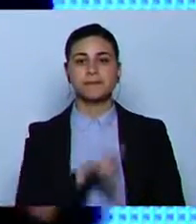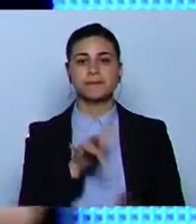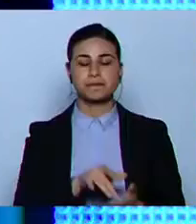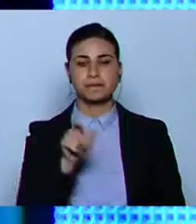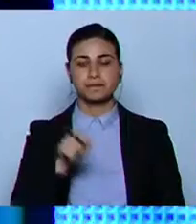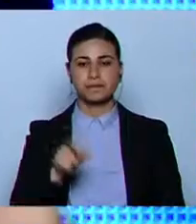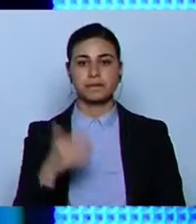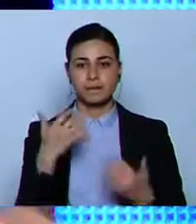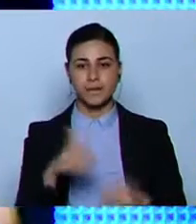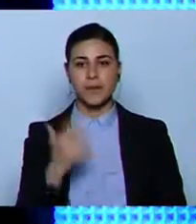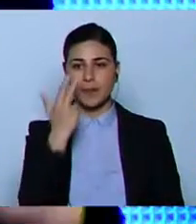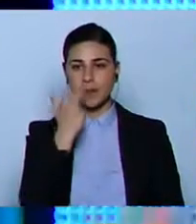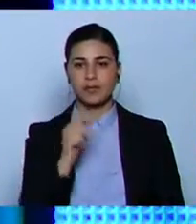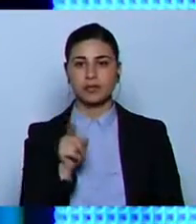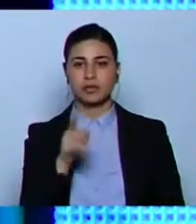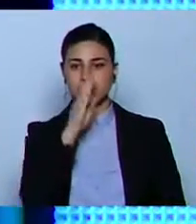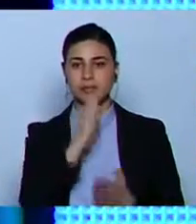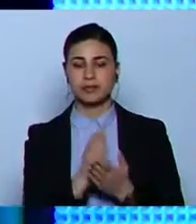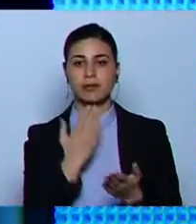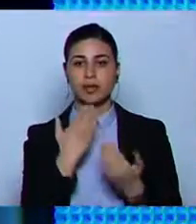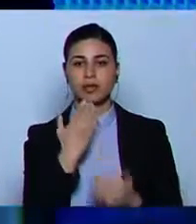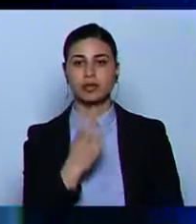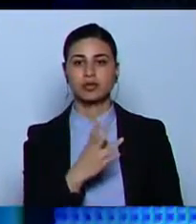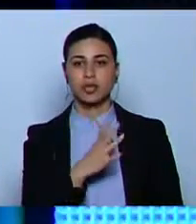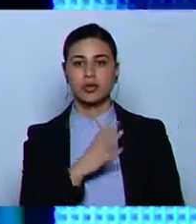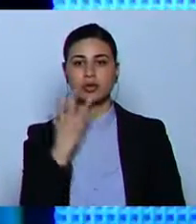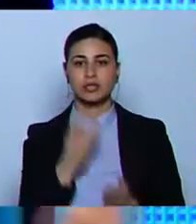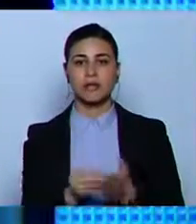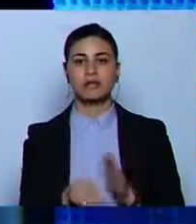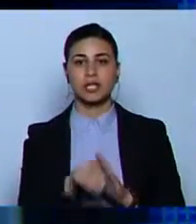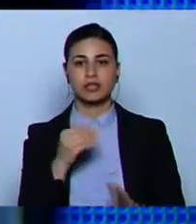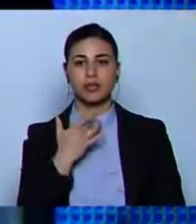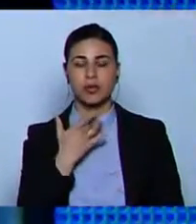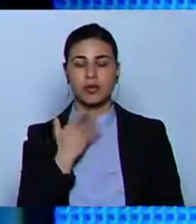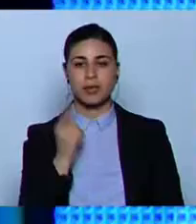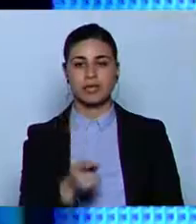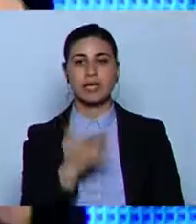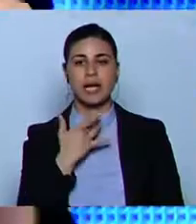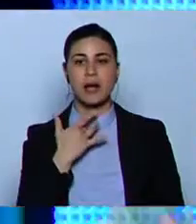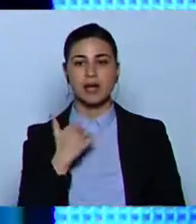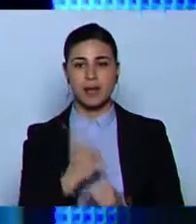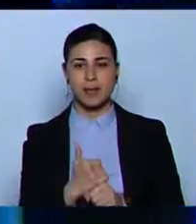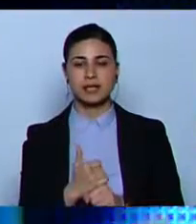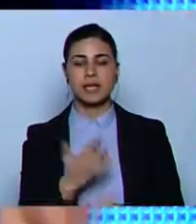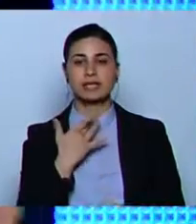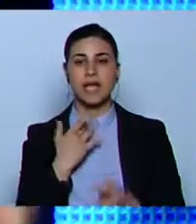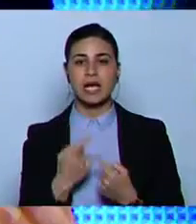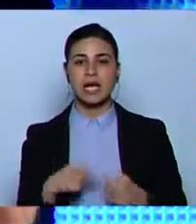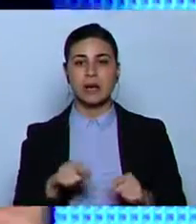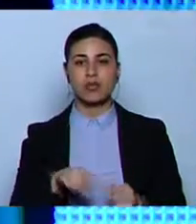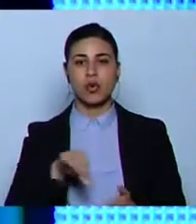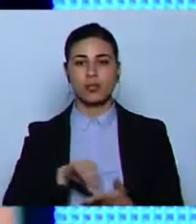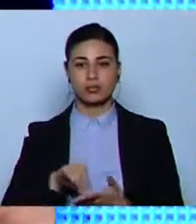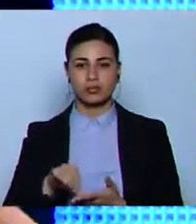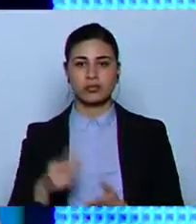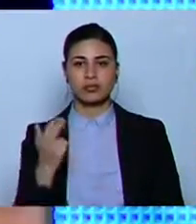რომ ის პირდაპირ კომუნიკაციაში უნდა იყოს თავის მიერ არჩეულ მერთან, გამგებელთან, საკრებულოს სხდომებს